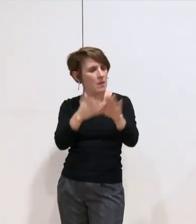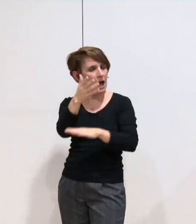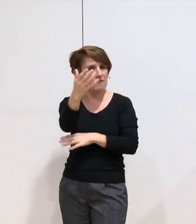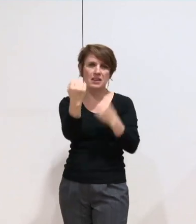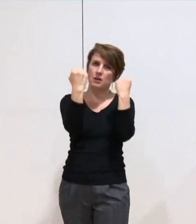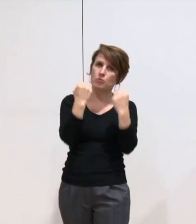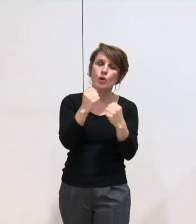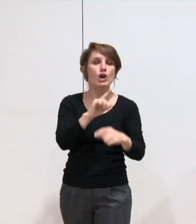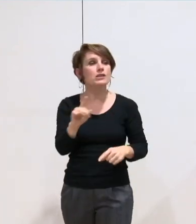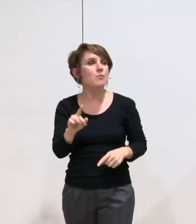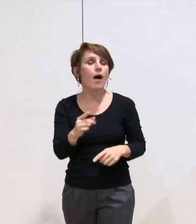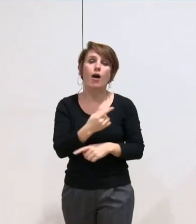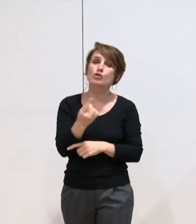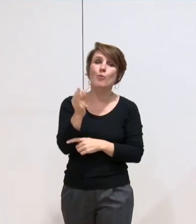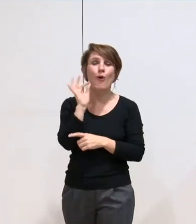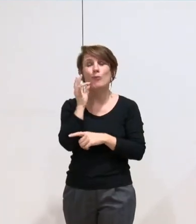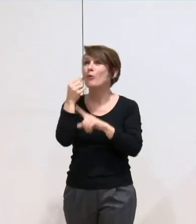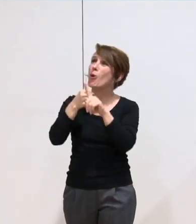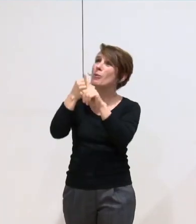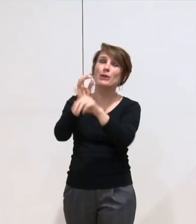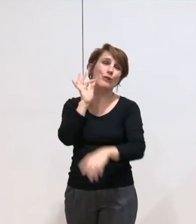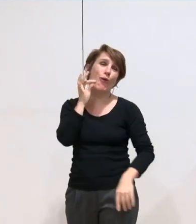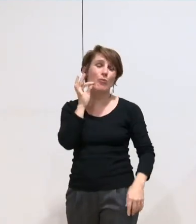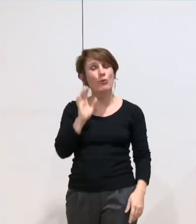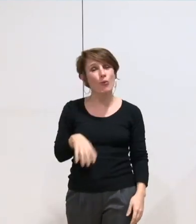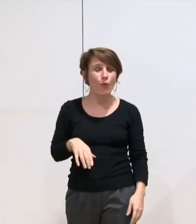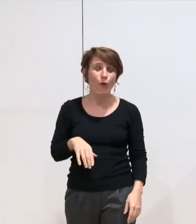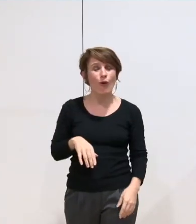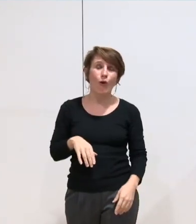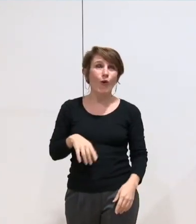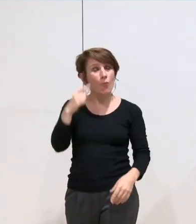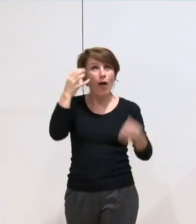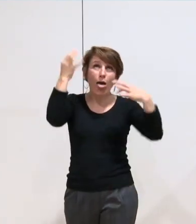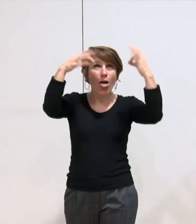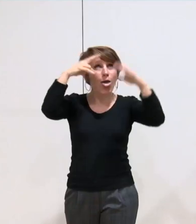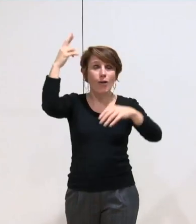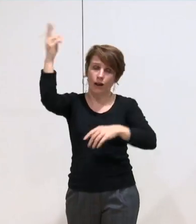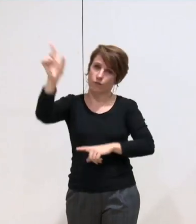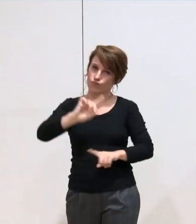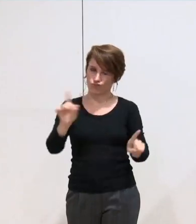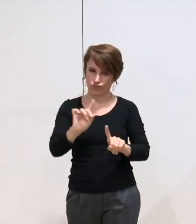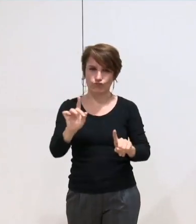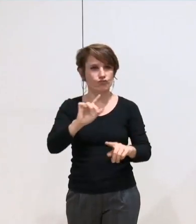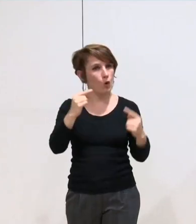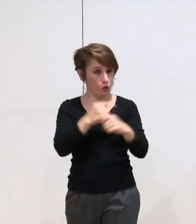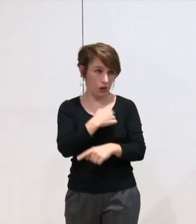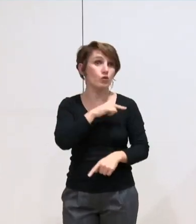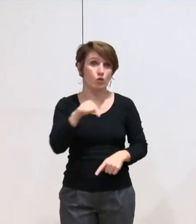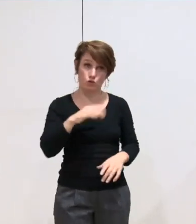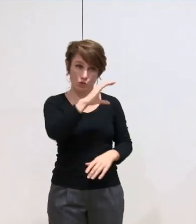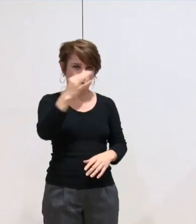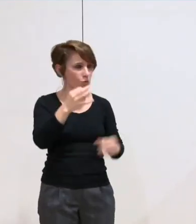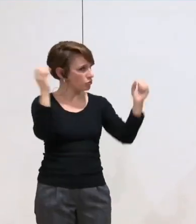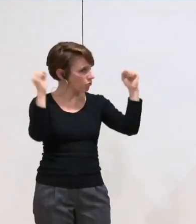petite action militante, comment dirais-je, utopiste. Voilà. Donc nous soutenons évidemment